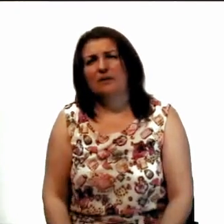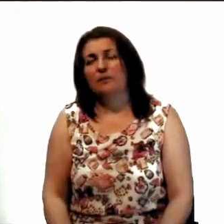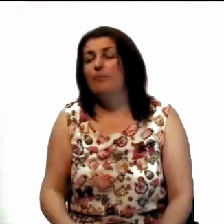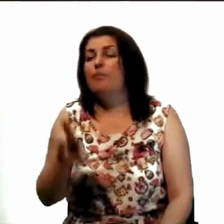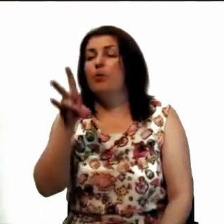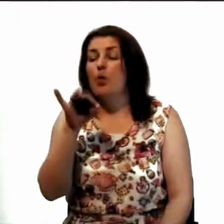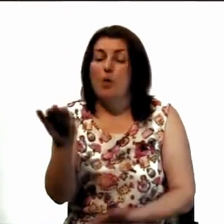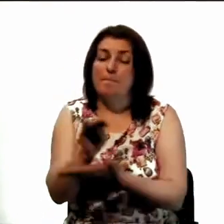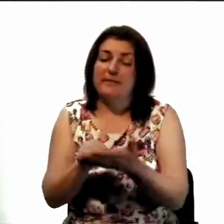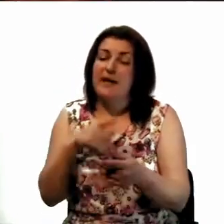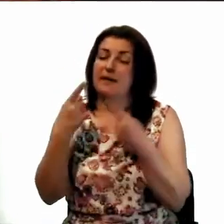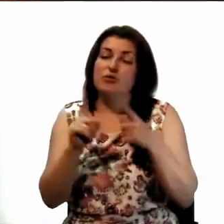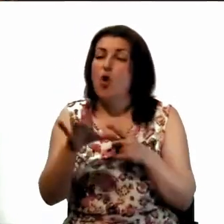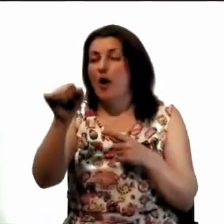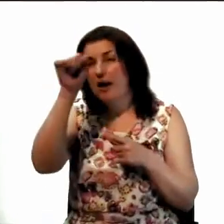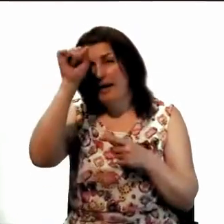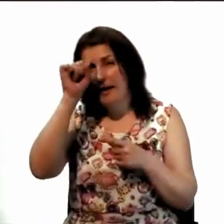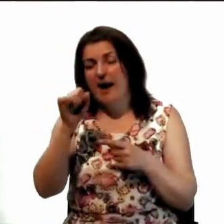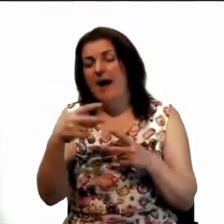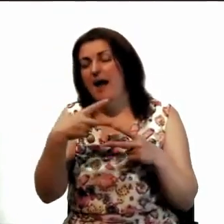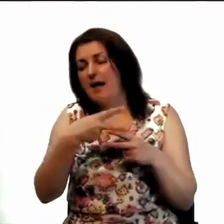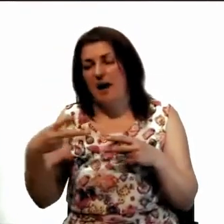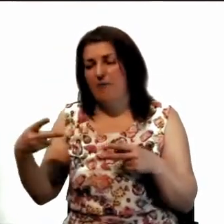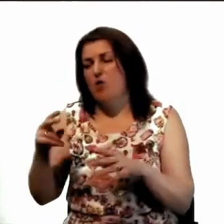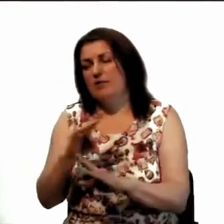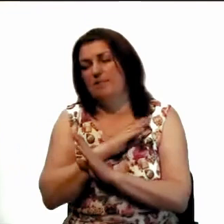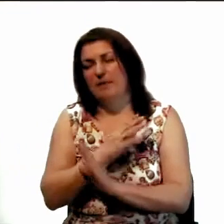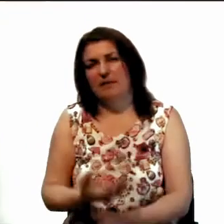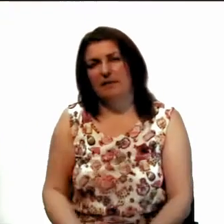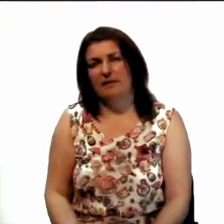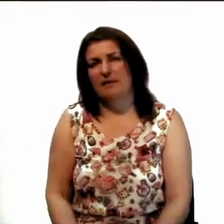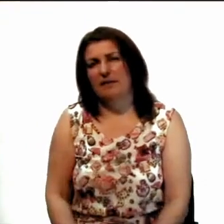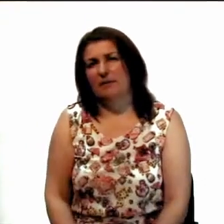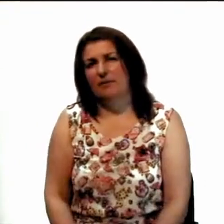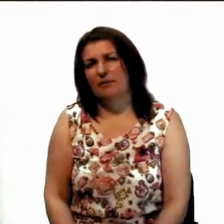Но Писание говорит, что грех равно